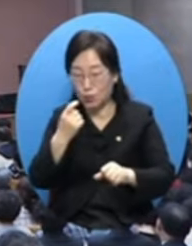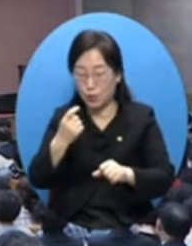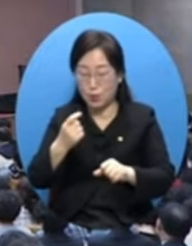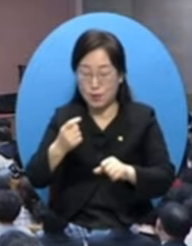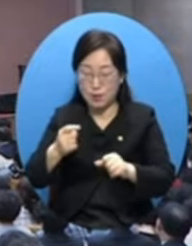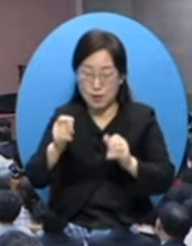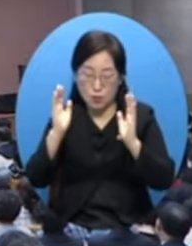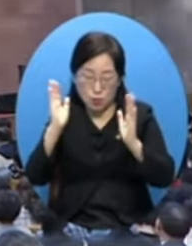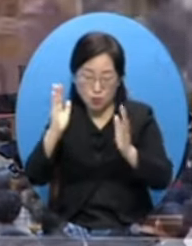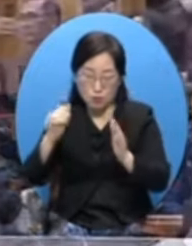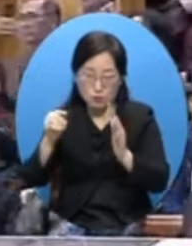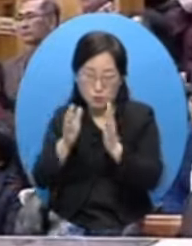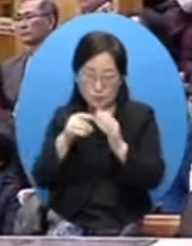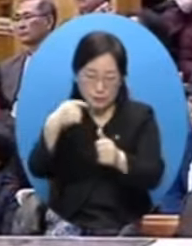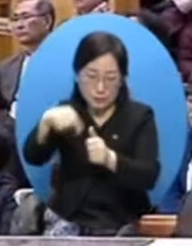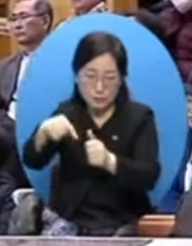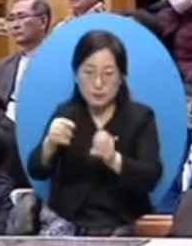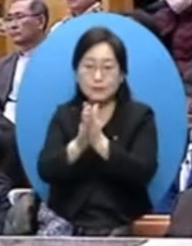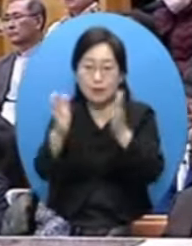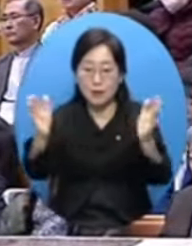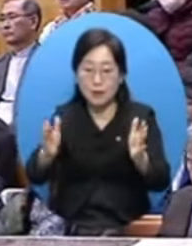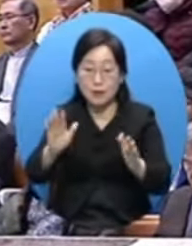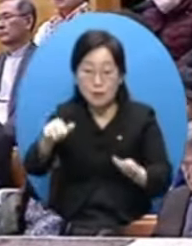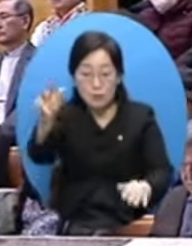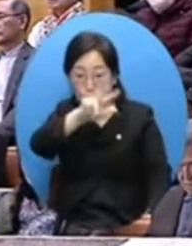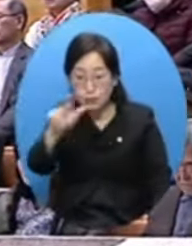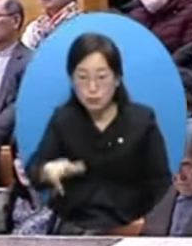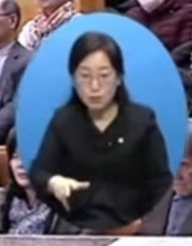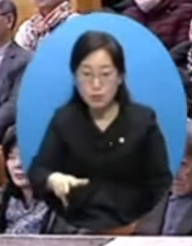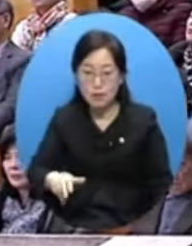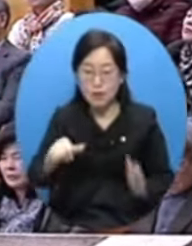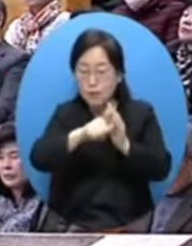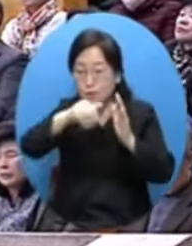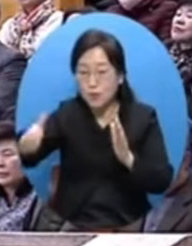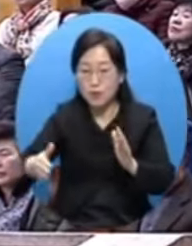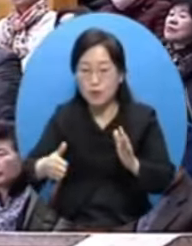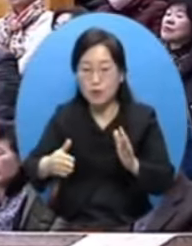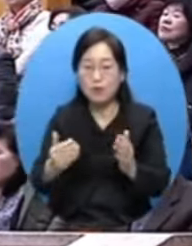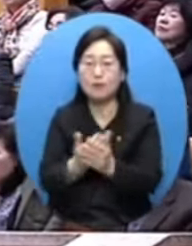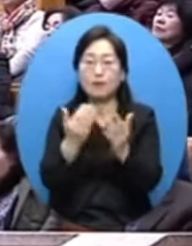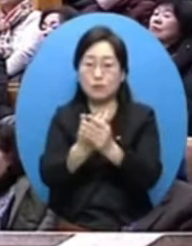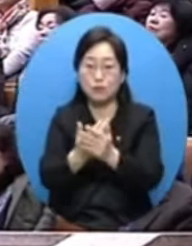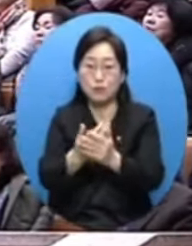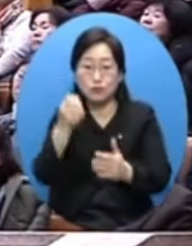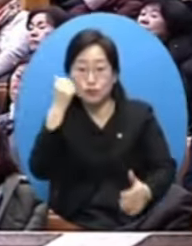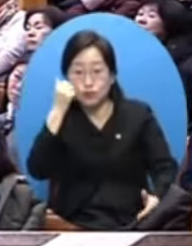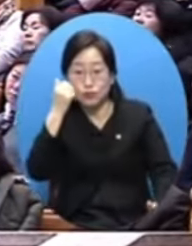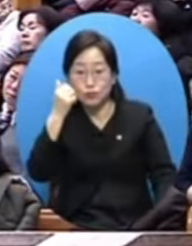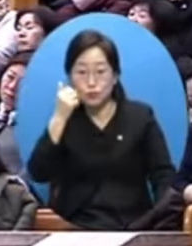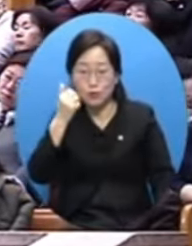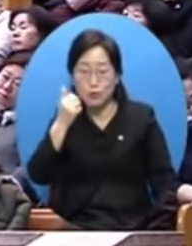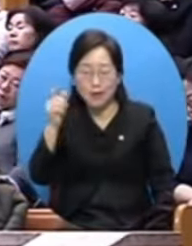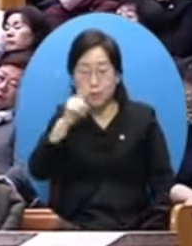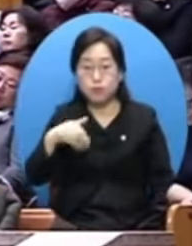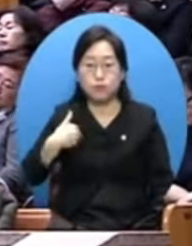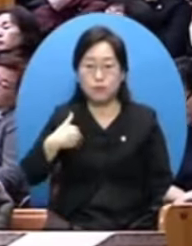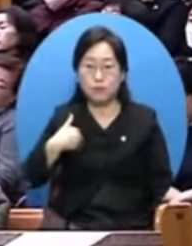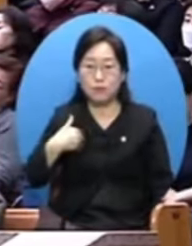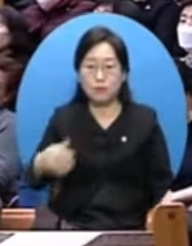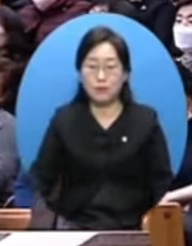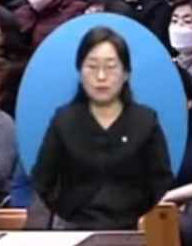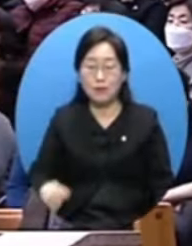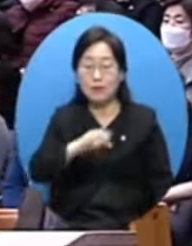국내에서 가장 큰 단위의 학원으로 성 것은 아무도 상상하지 못했습니다 연세대경영